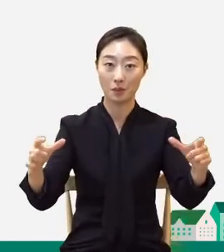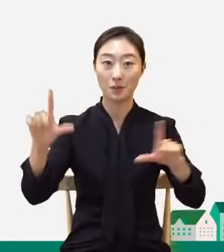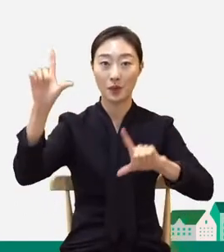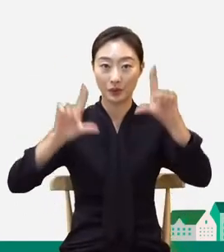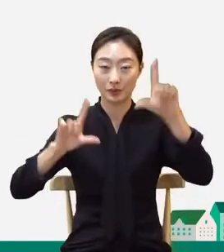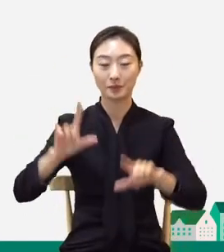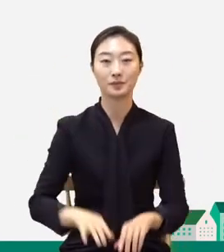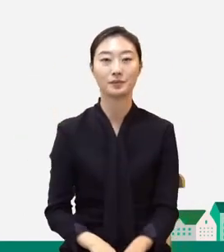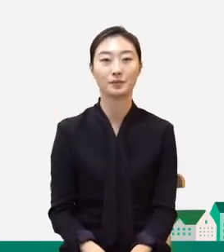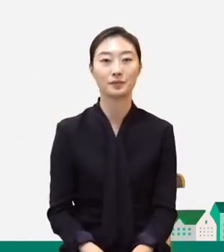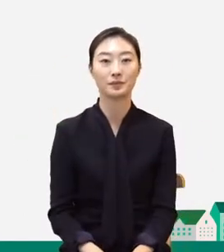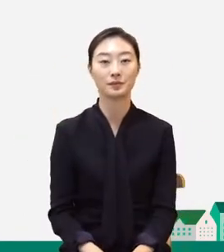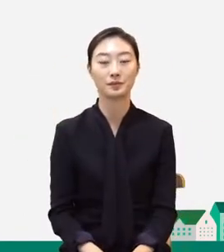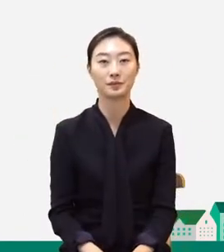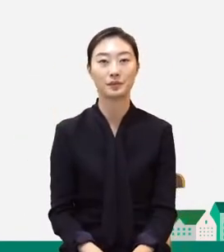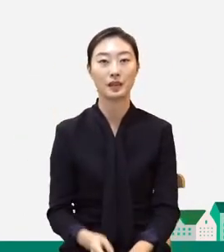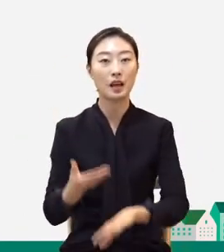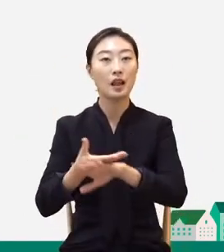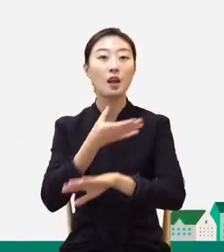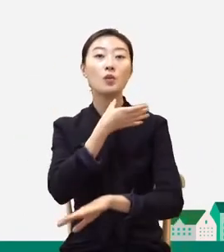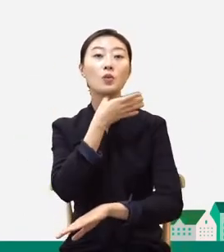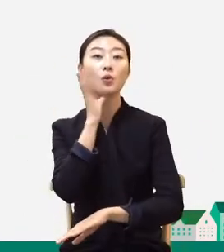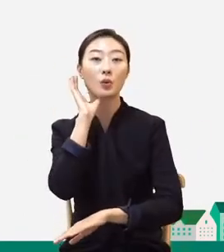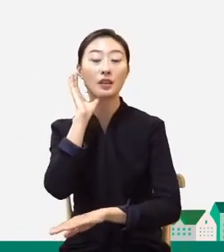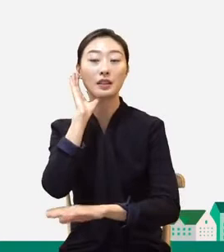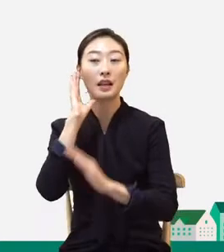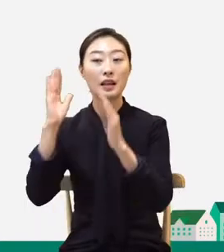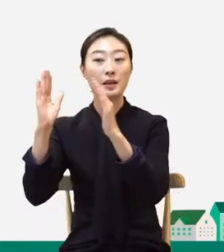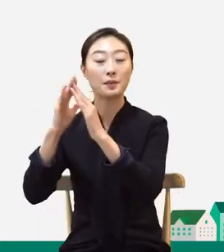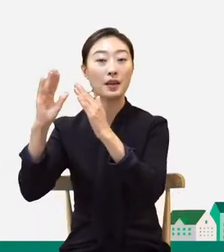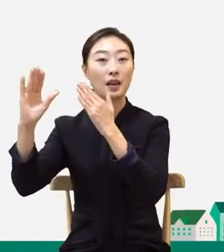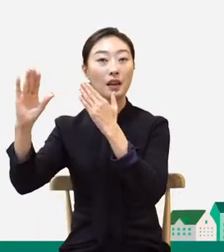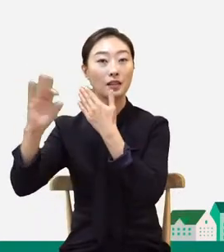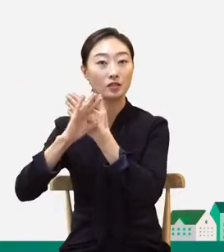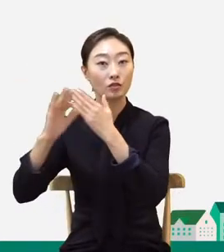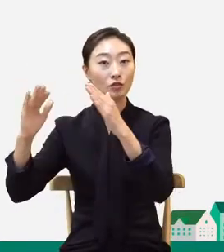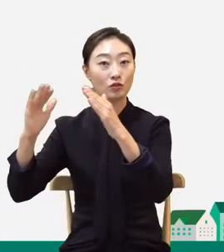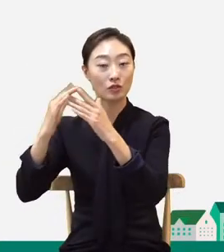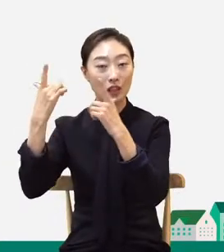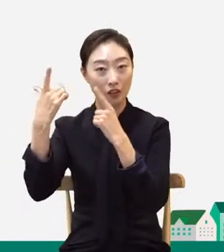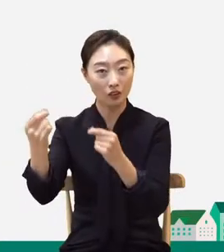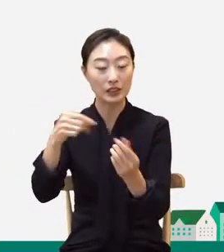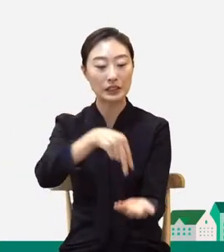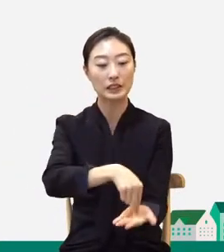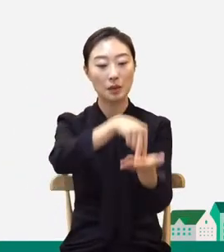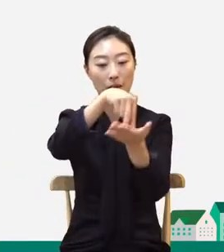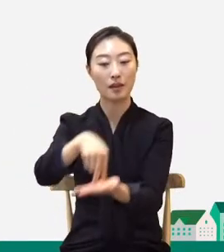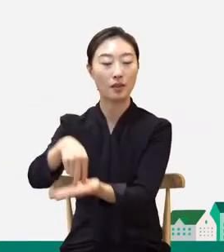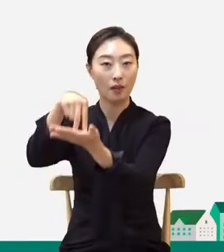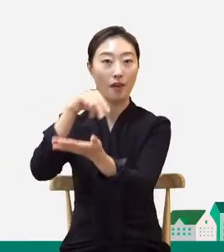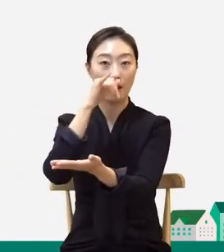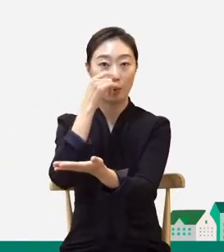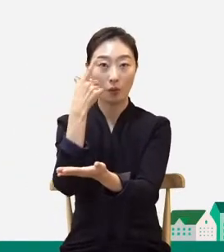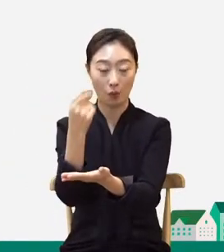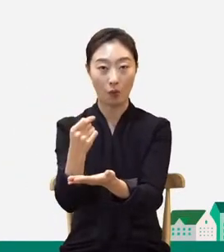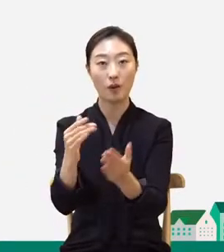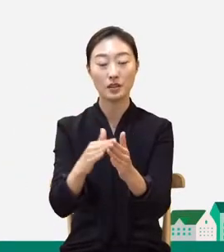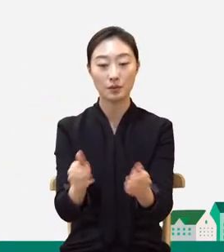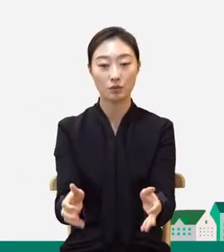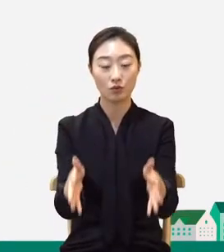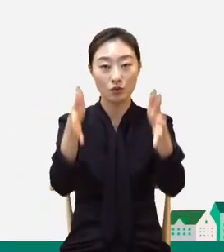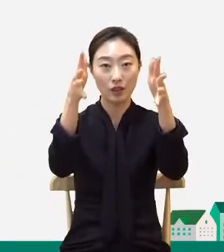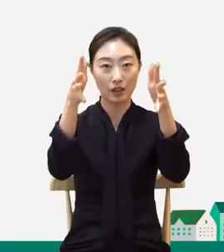다른 노인 장애인용 매입임대주택과 같이 엘리베이터가 있는 주택이고요. 주택을